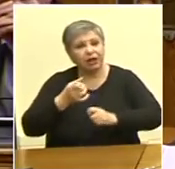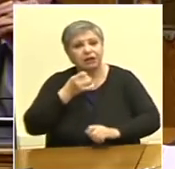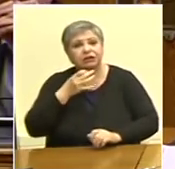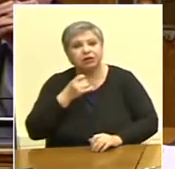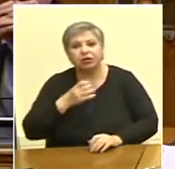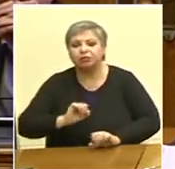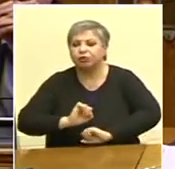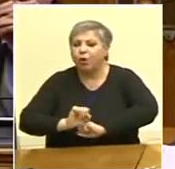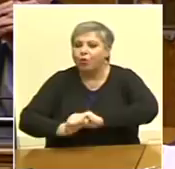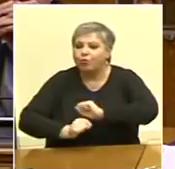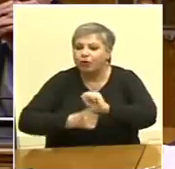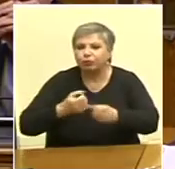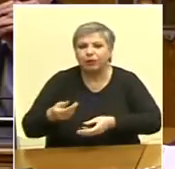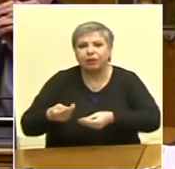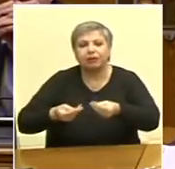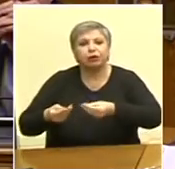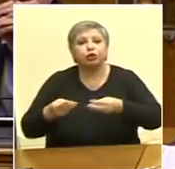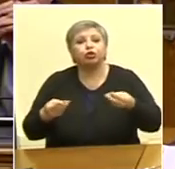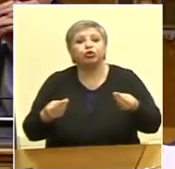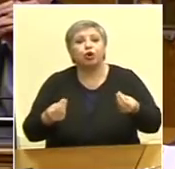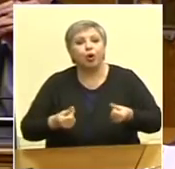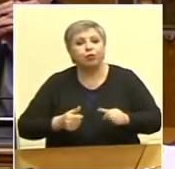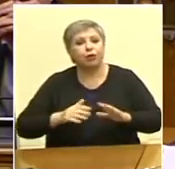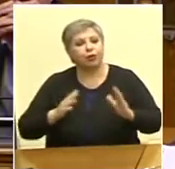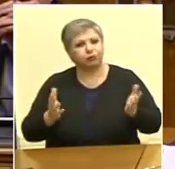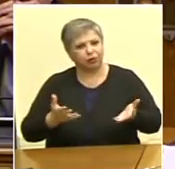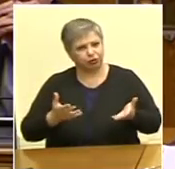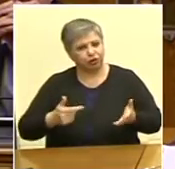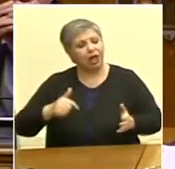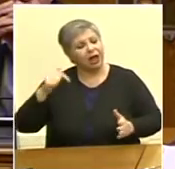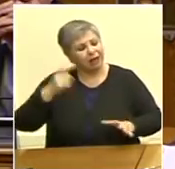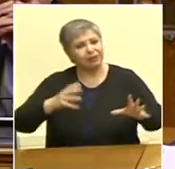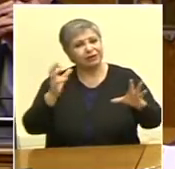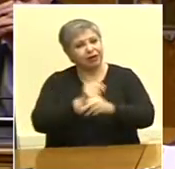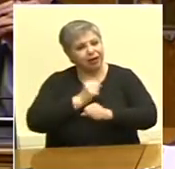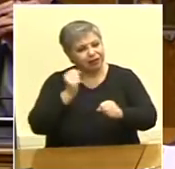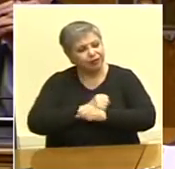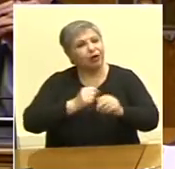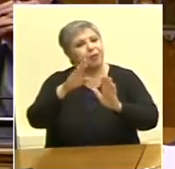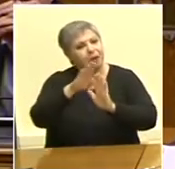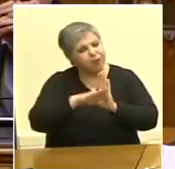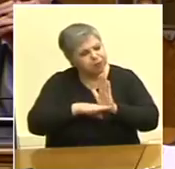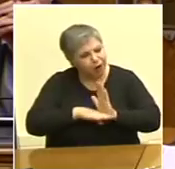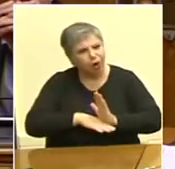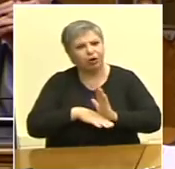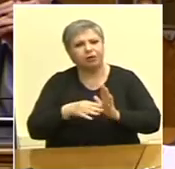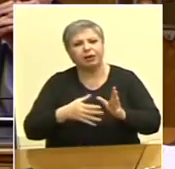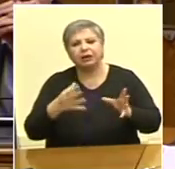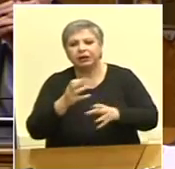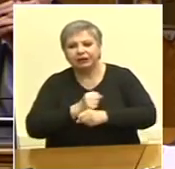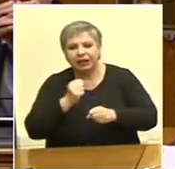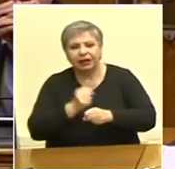συμβιβασμό, ο οποίος όμως έφερε ένα πρόγραμμα πολύ ηπιότερης δημοσιονομικής προσαρμογής. Ναι, ήτανε